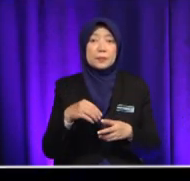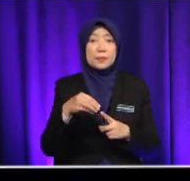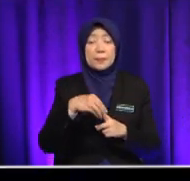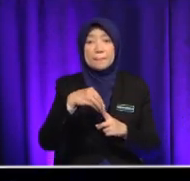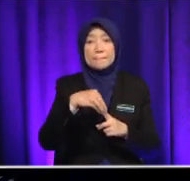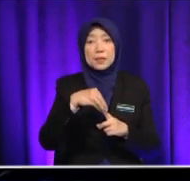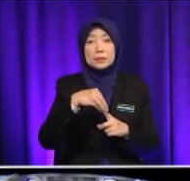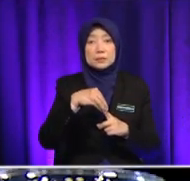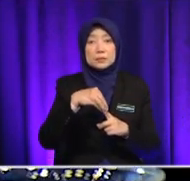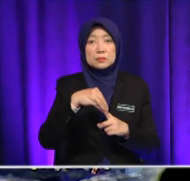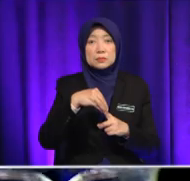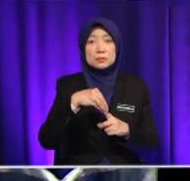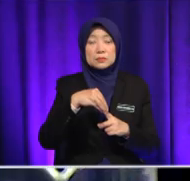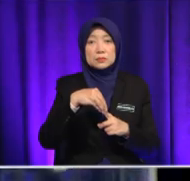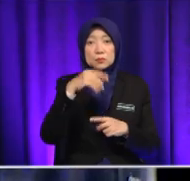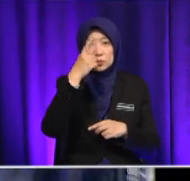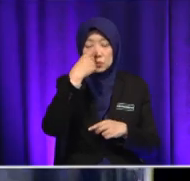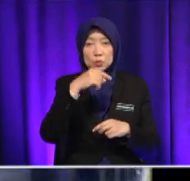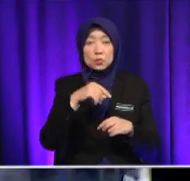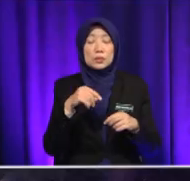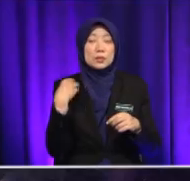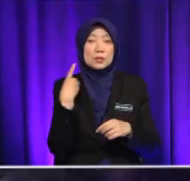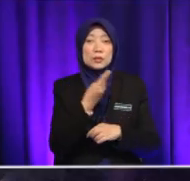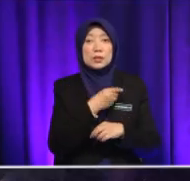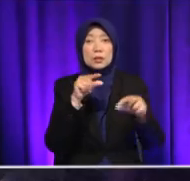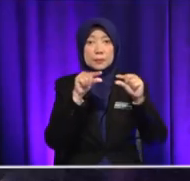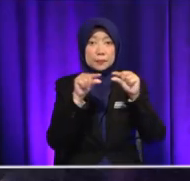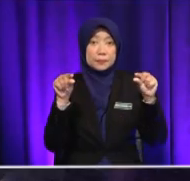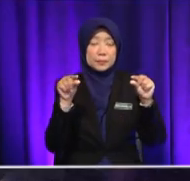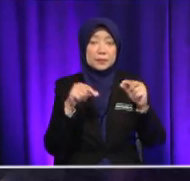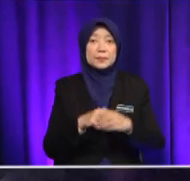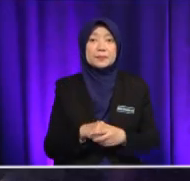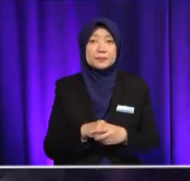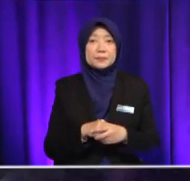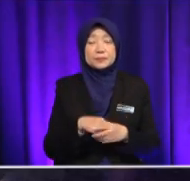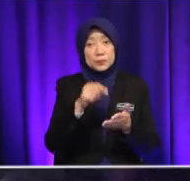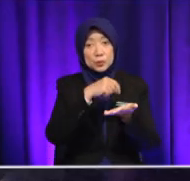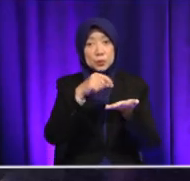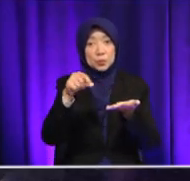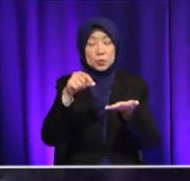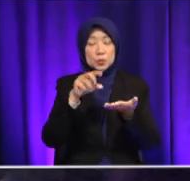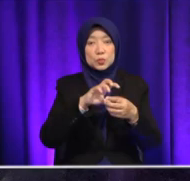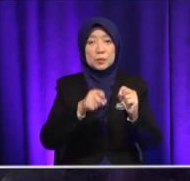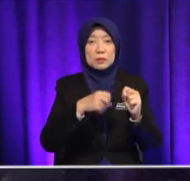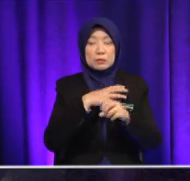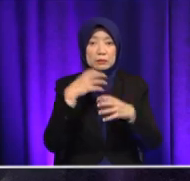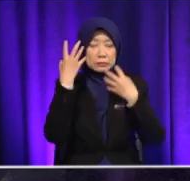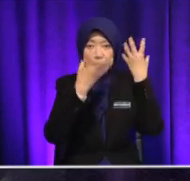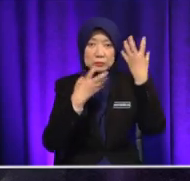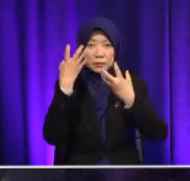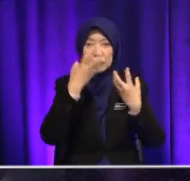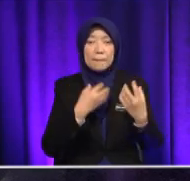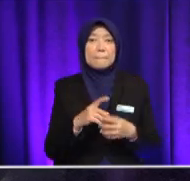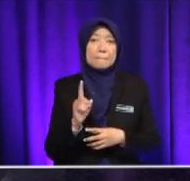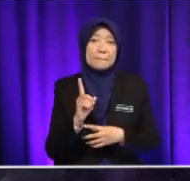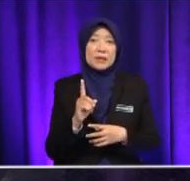kita untuk buat untuk labelkan. Labelkan. Okey, supaya kita tak keliru yang mana keliru satu. Okey,